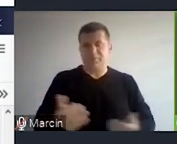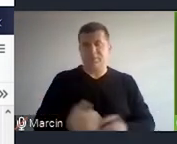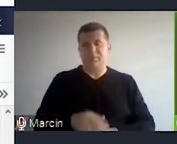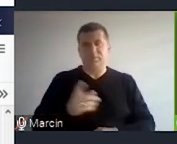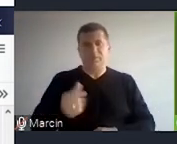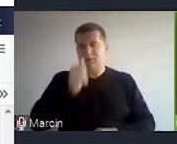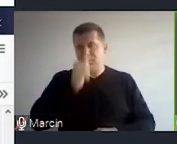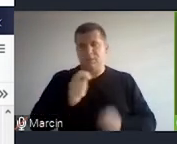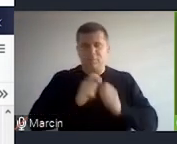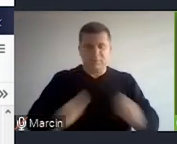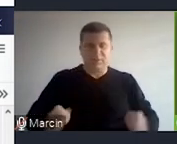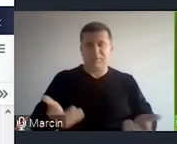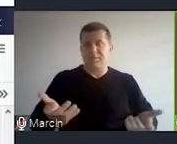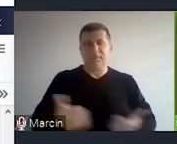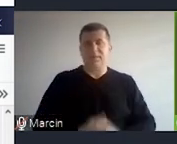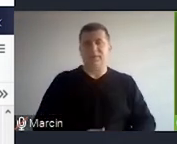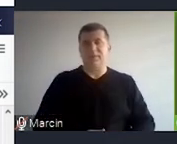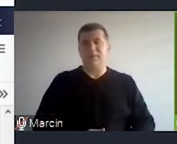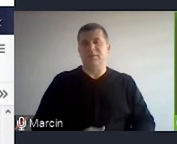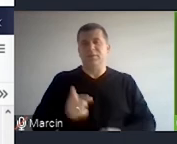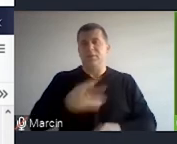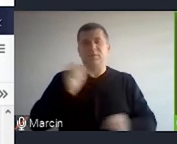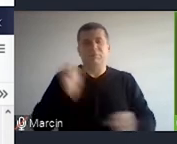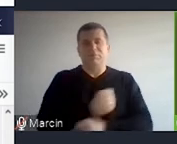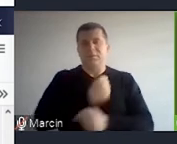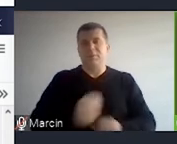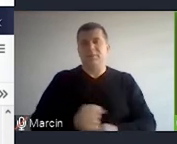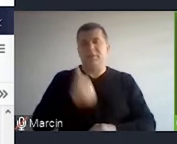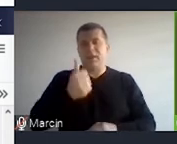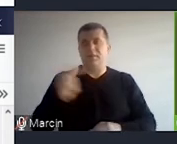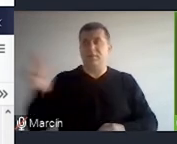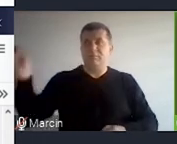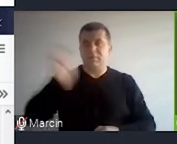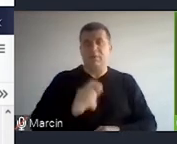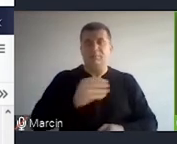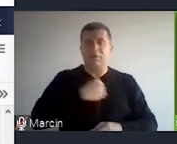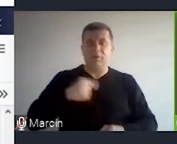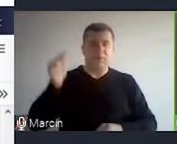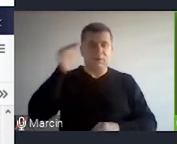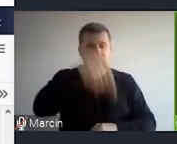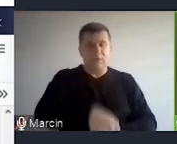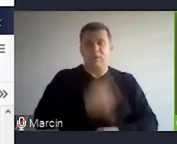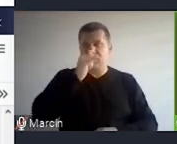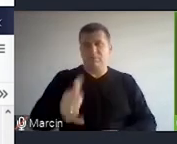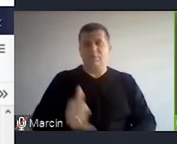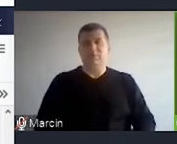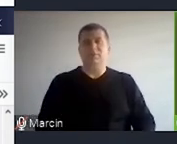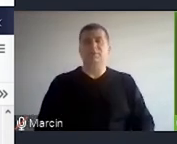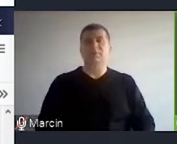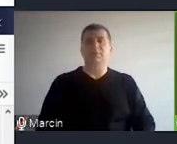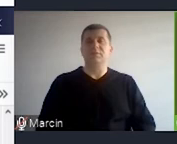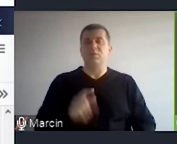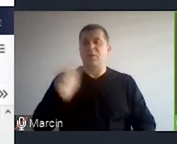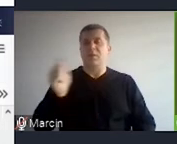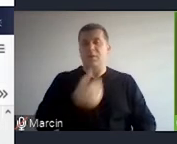myślę tu o przerwie po prostu, a w 15 minut przenieść się z jednego końca kraju na drugi. I to